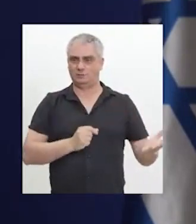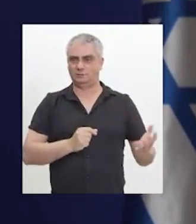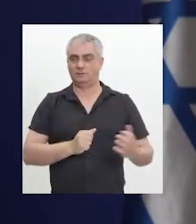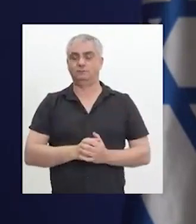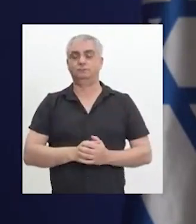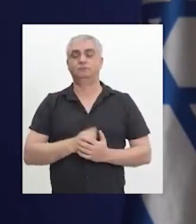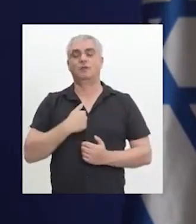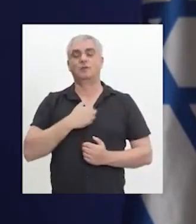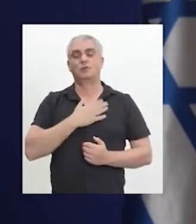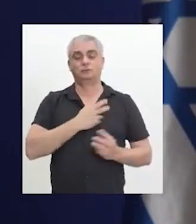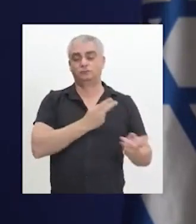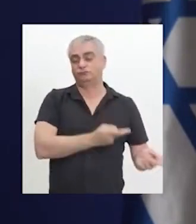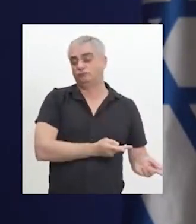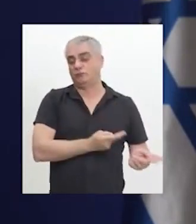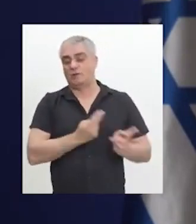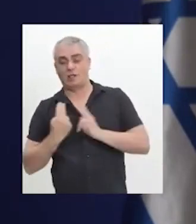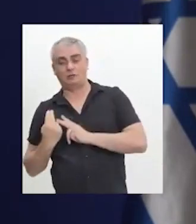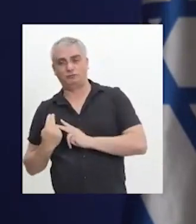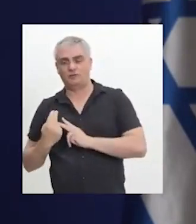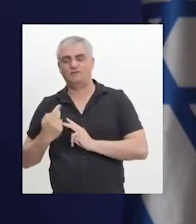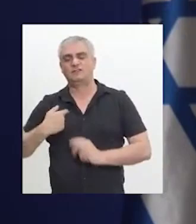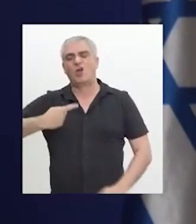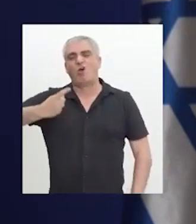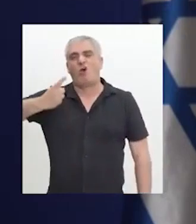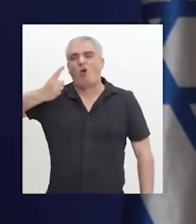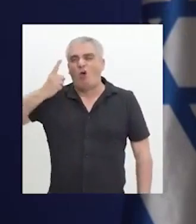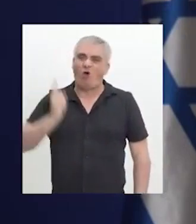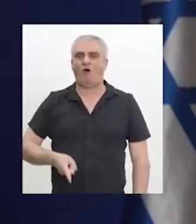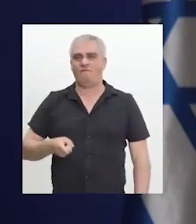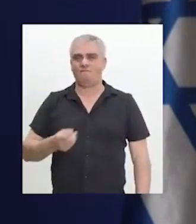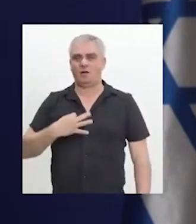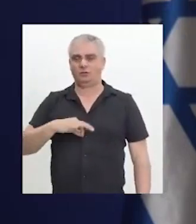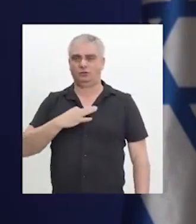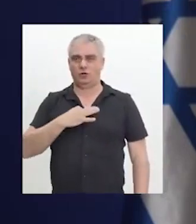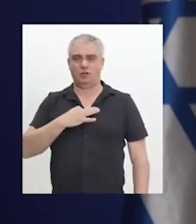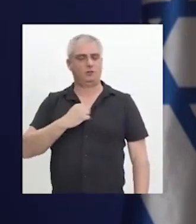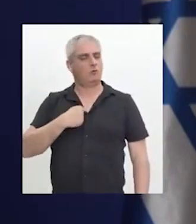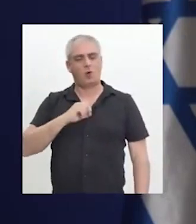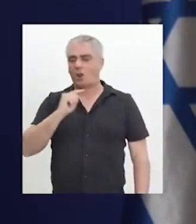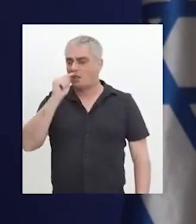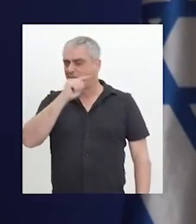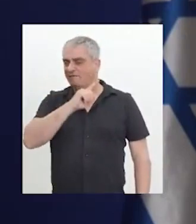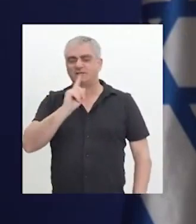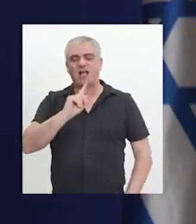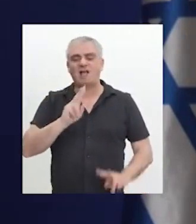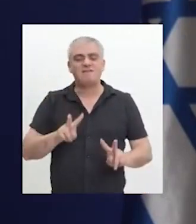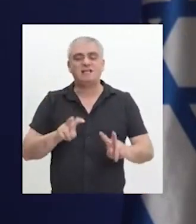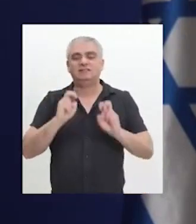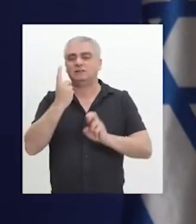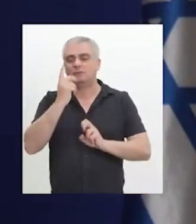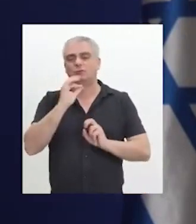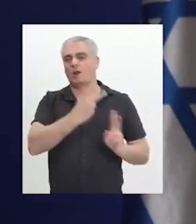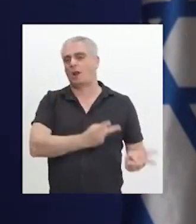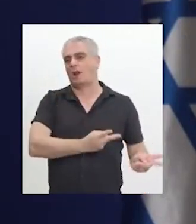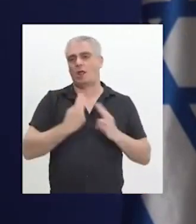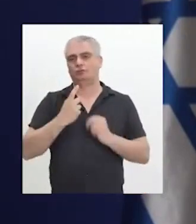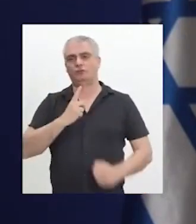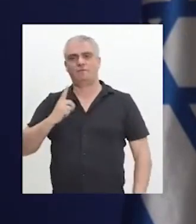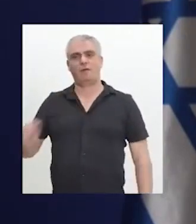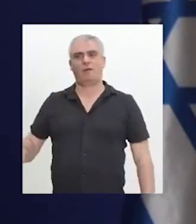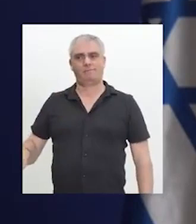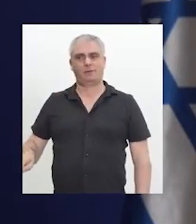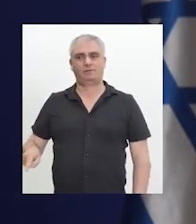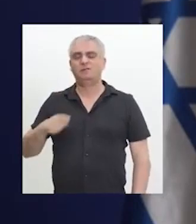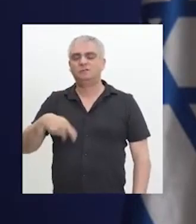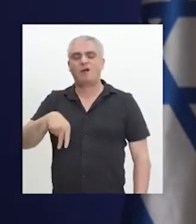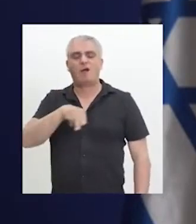השבת החטופים היא החובה העמוקה שלנו לא נפספס אף הזדמנות להשוותם הביתה